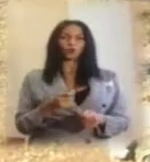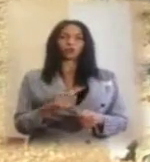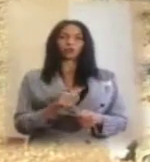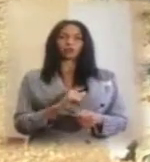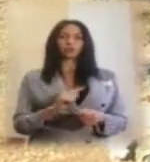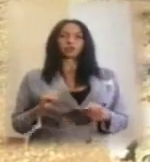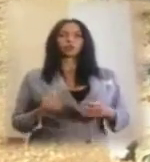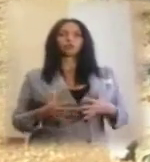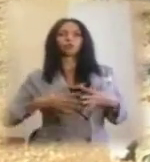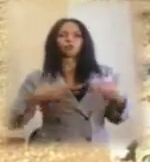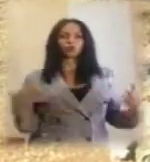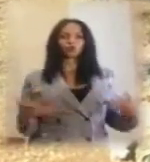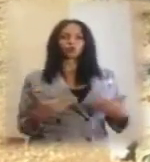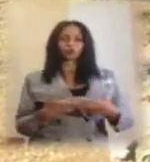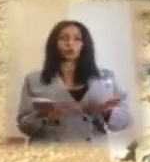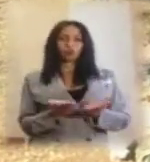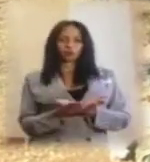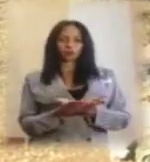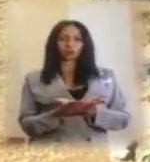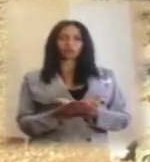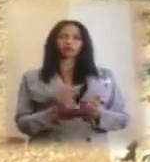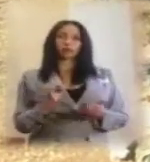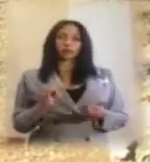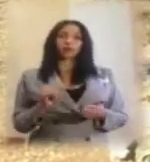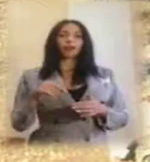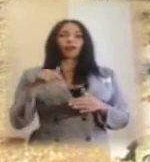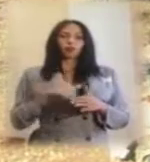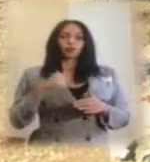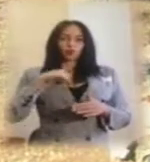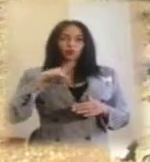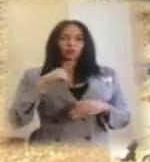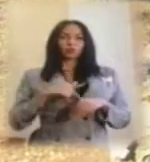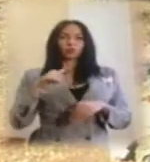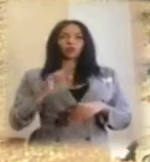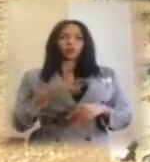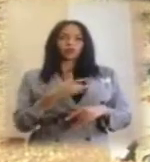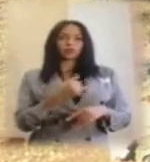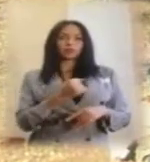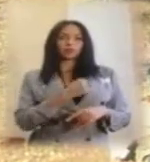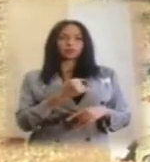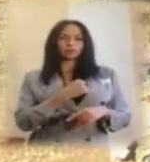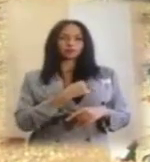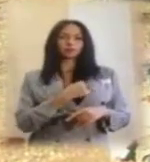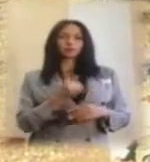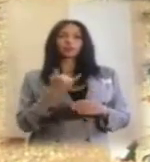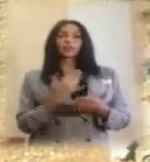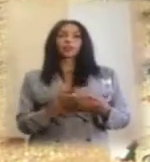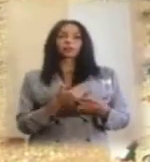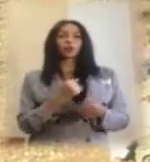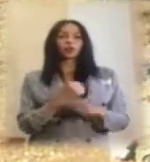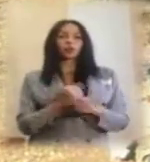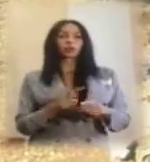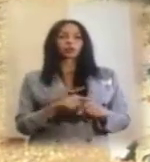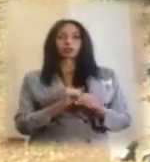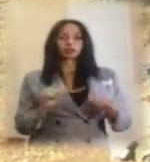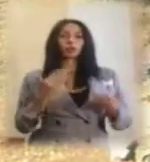величезнішу тарілку, і внутрі відчувала, як колотиться моє серденько, і нібито робити так не можна, але дуже